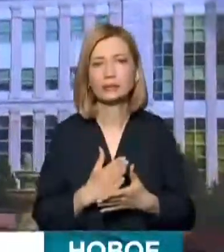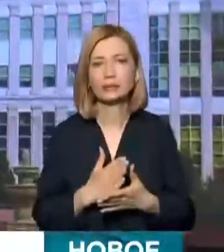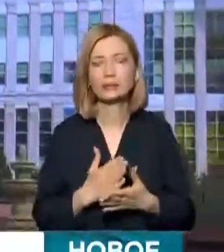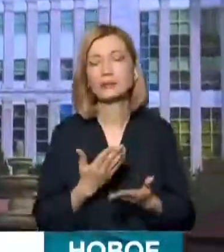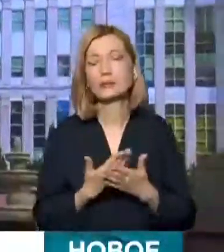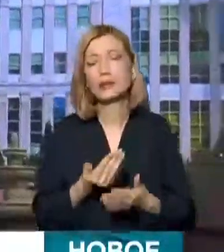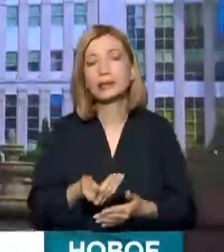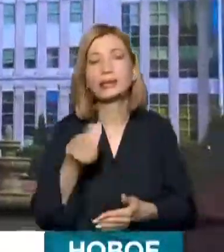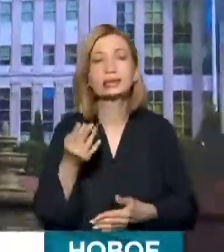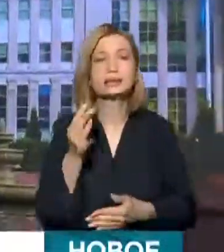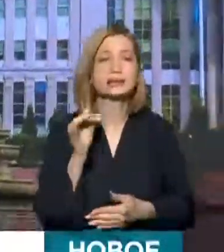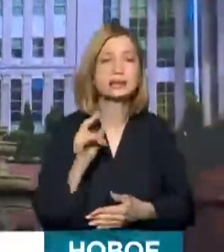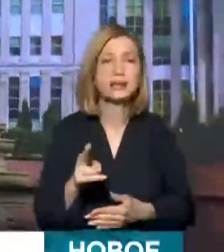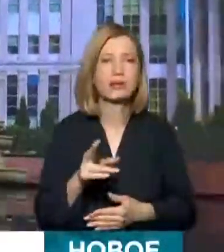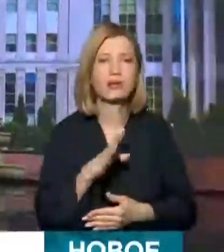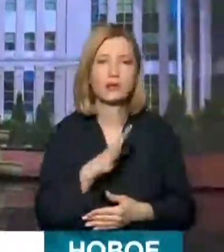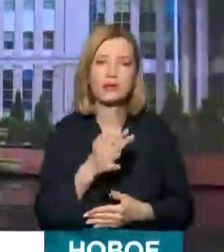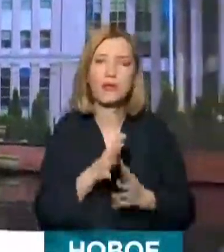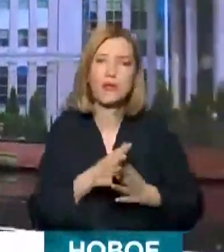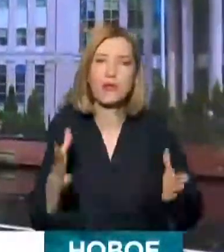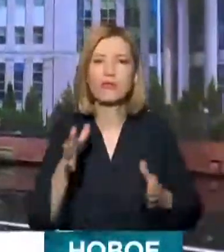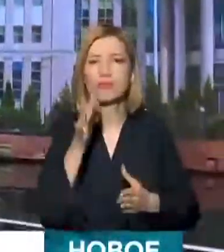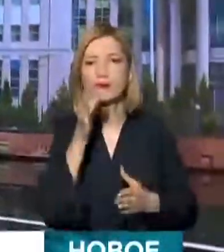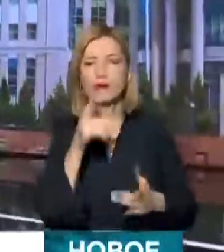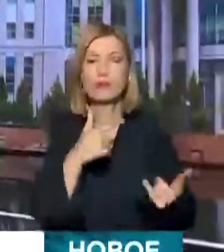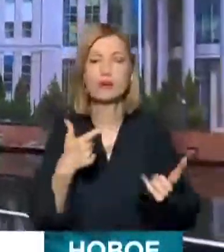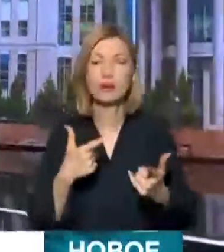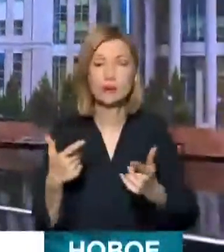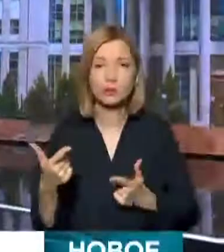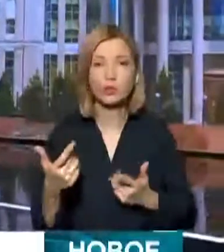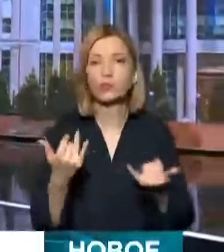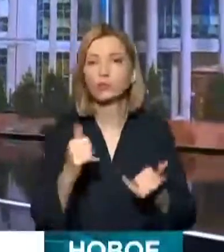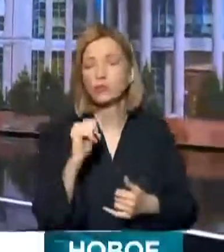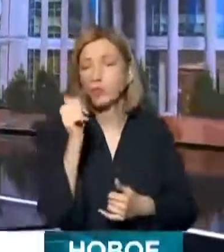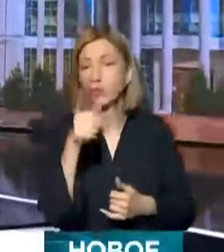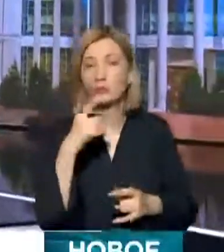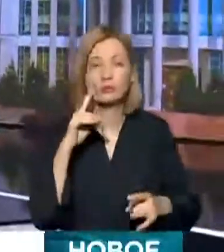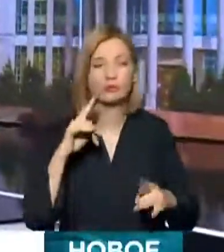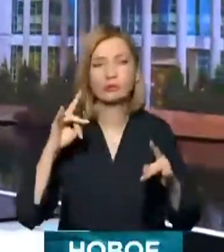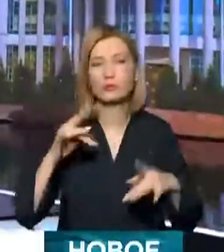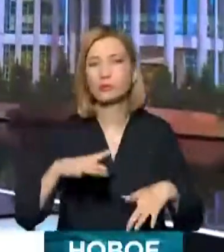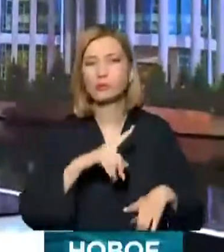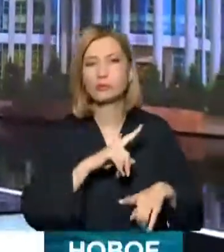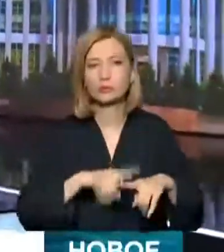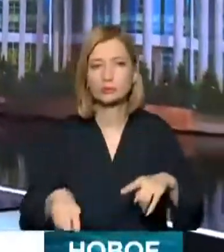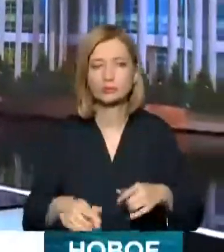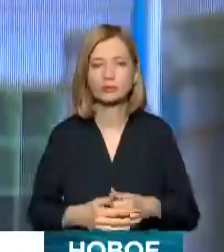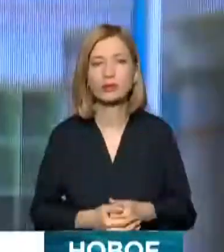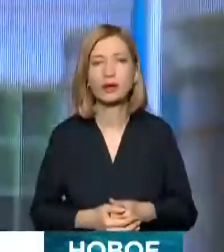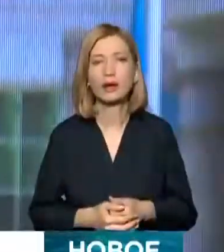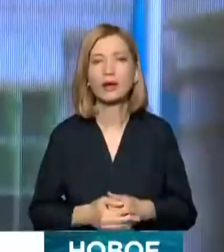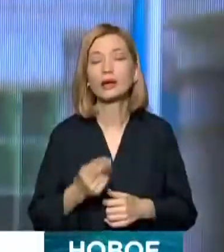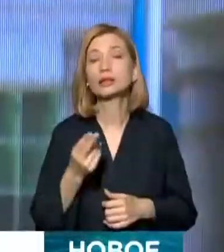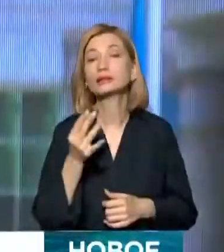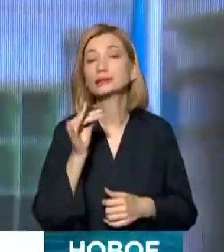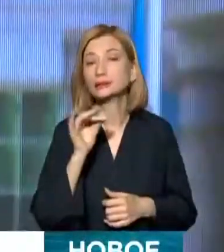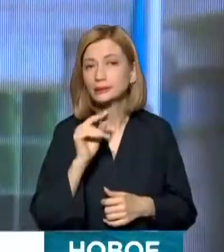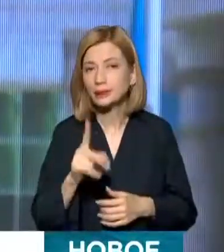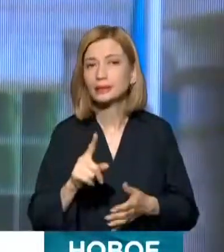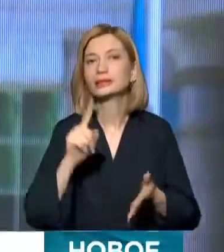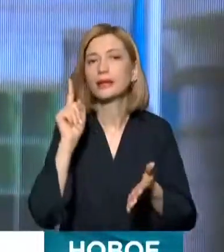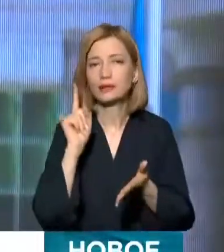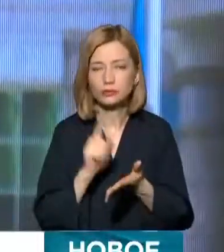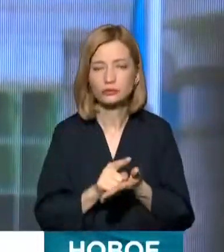у ЦИКа больше времени было на подготовку. Сейчас в этом году у них получается прям одно за другим события. У ЦИКа сейчас всегда должно быть